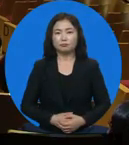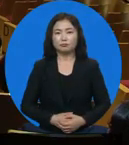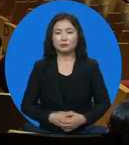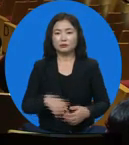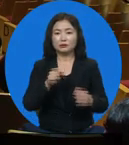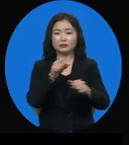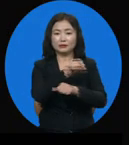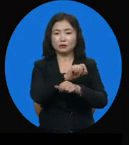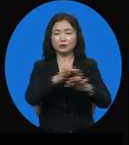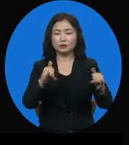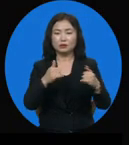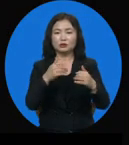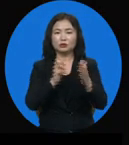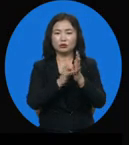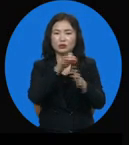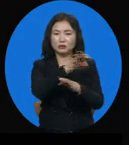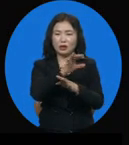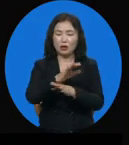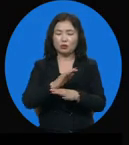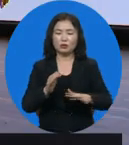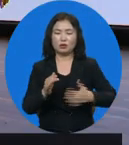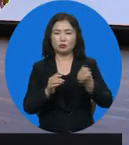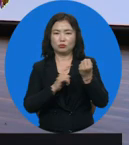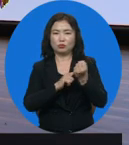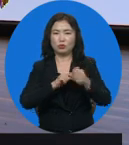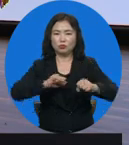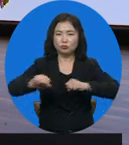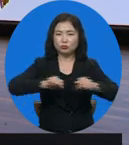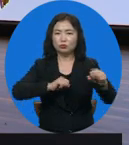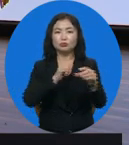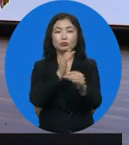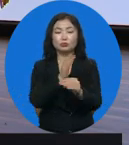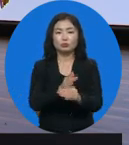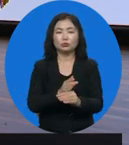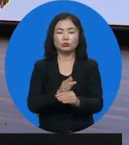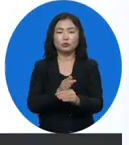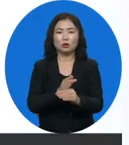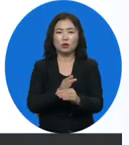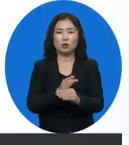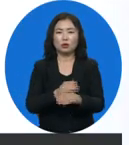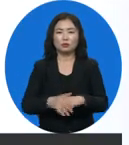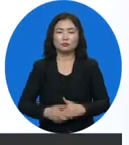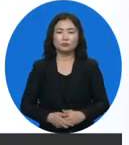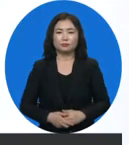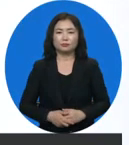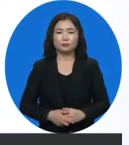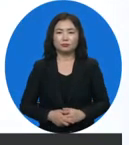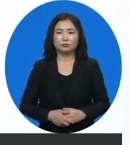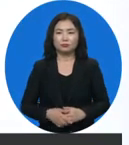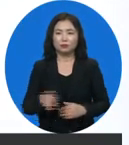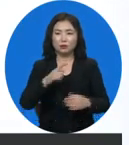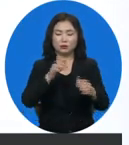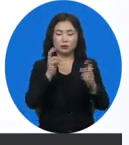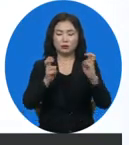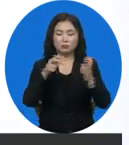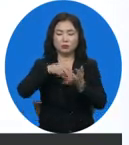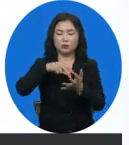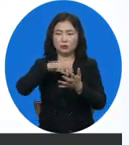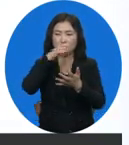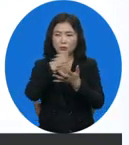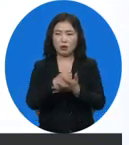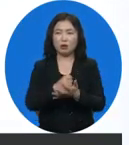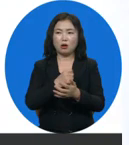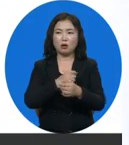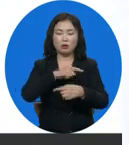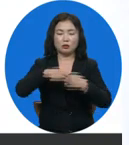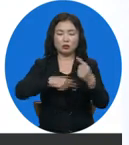직원들에게 주식을 사도록 우리 주식학교 운동도 하고 있습니다 회사는 양호한 기술적 달성과 정 행진에